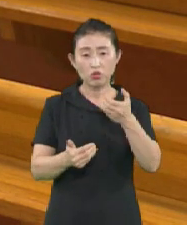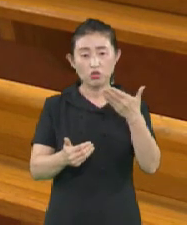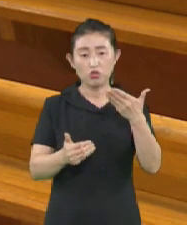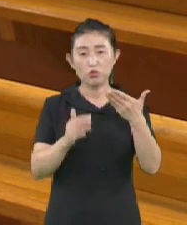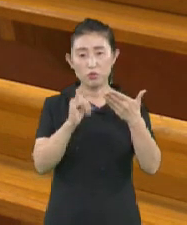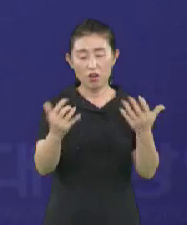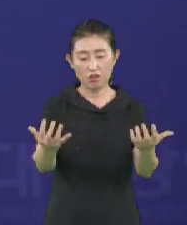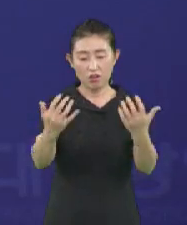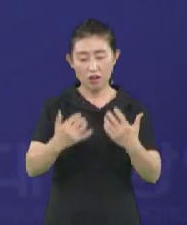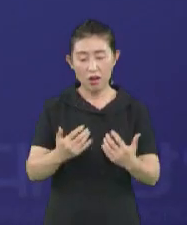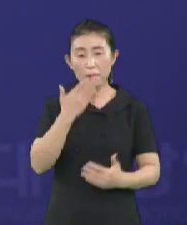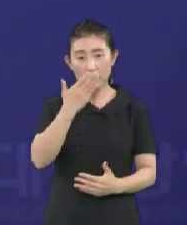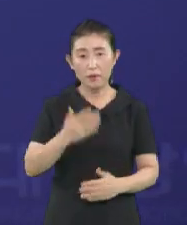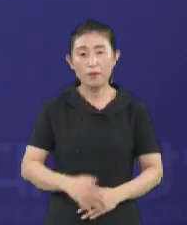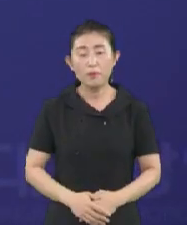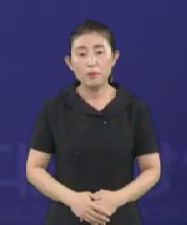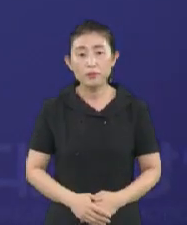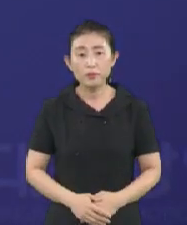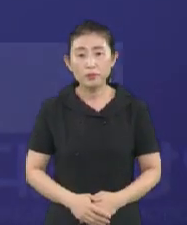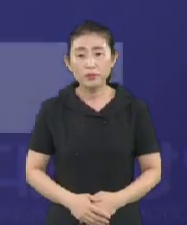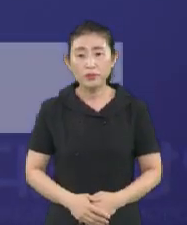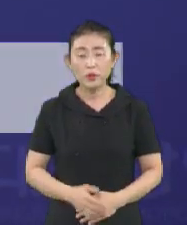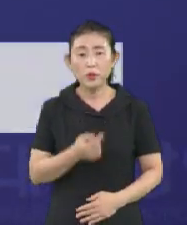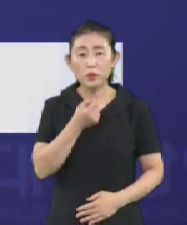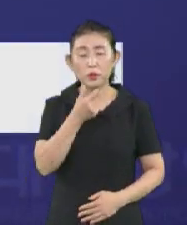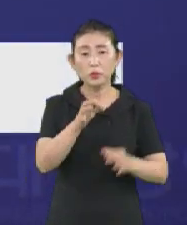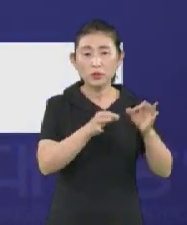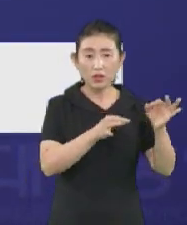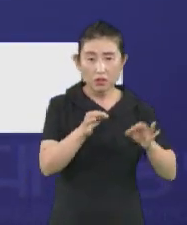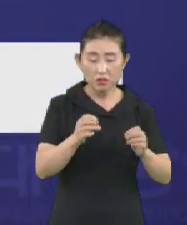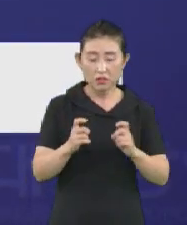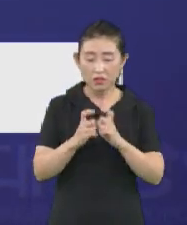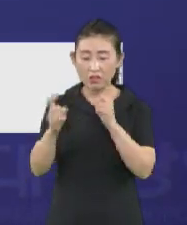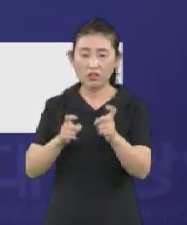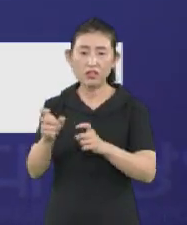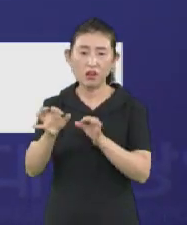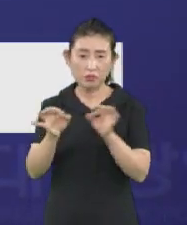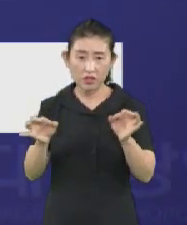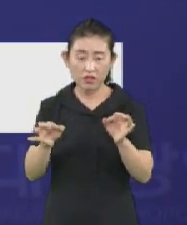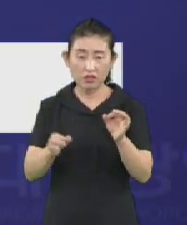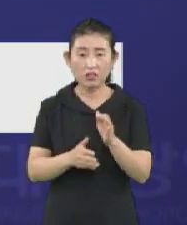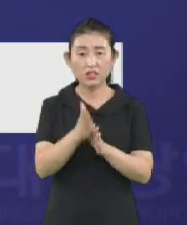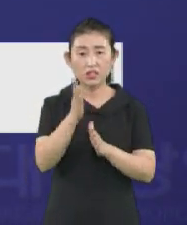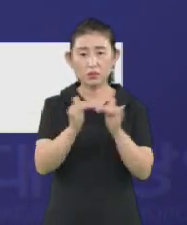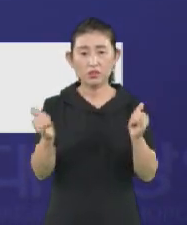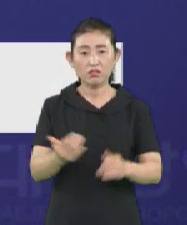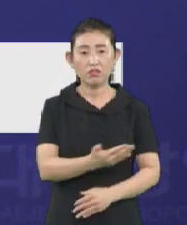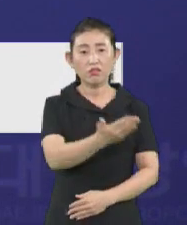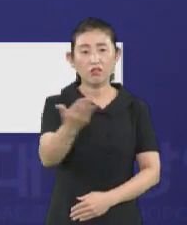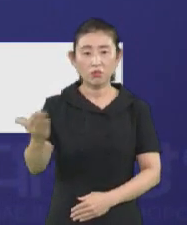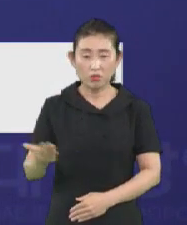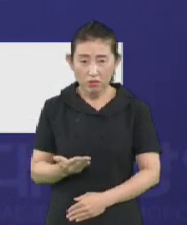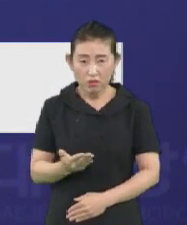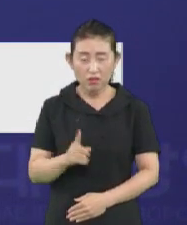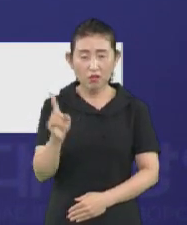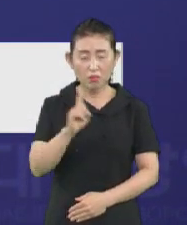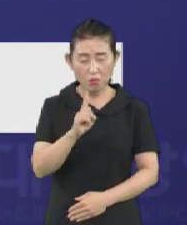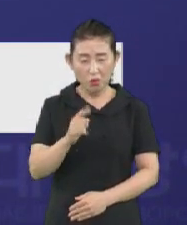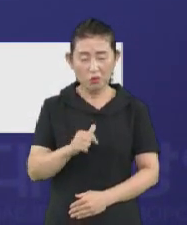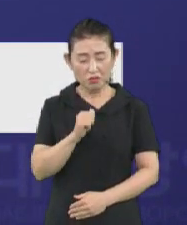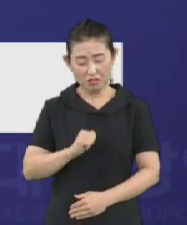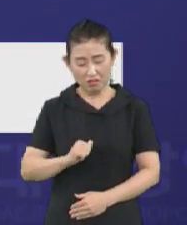99명까지만 가능합니다. 소상공인과 자영업자분들을 비롯한 시민 여러분들께 또다시